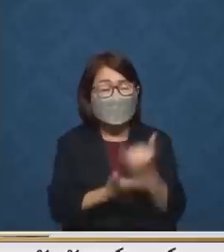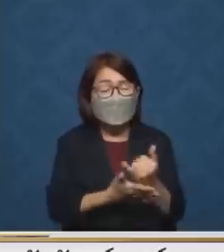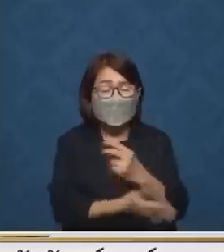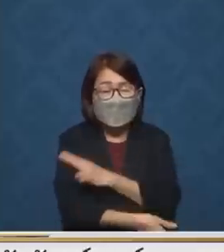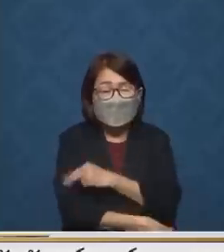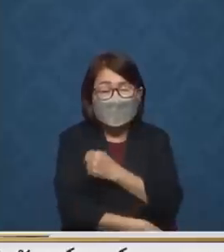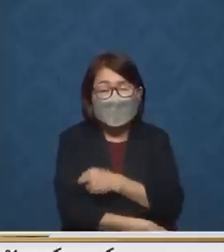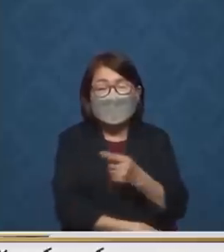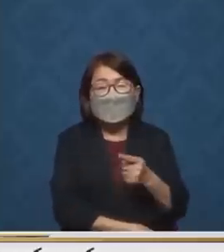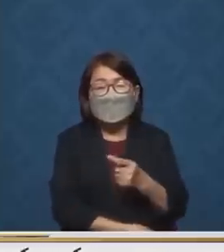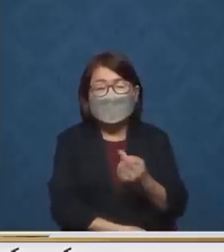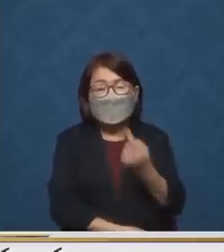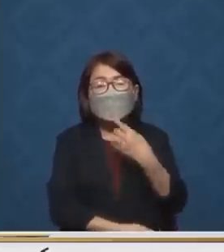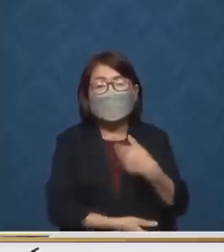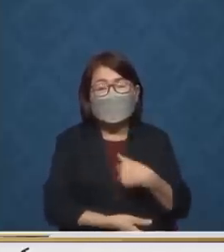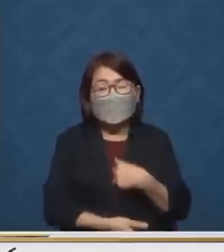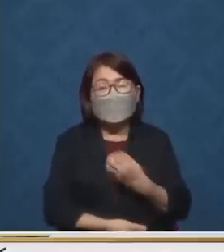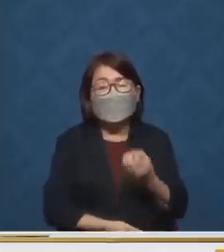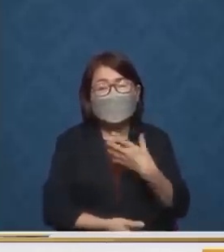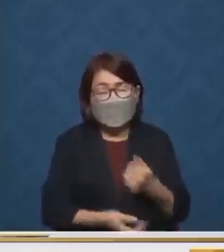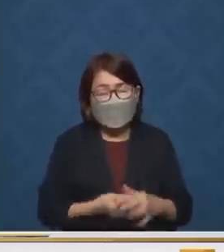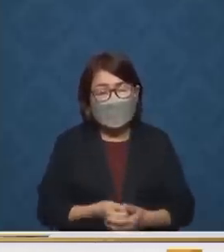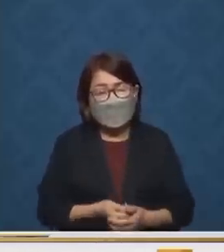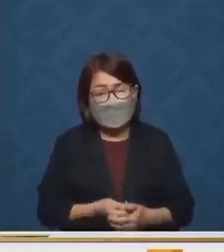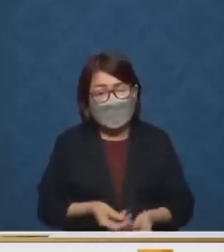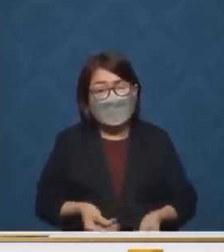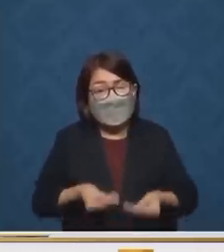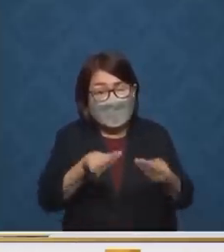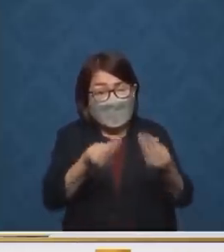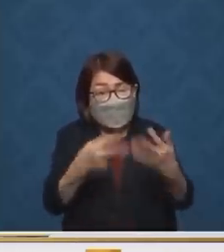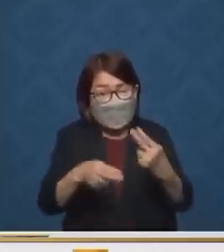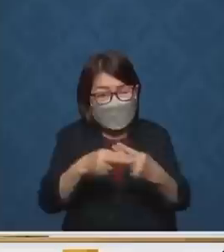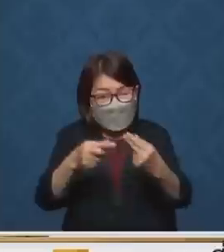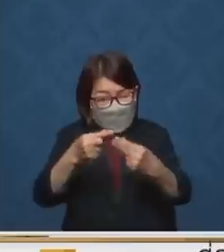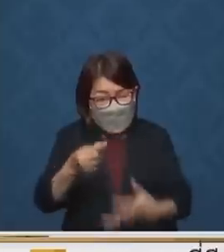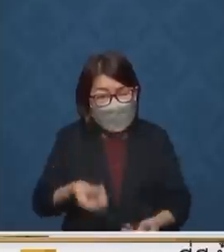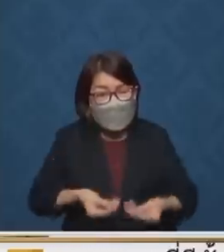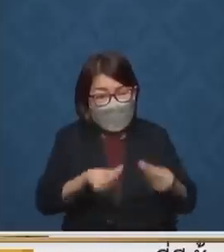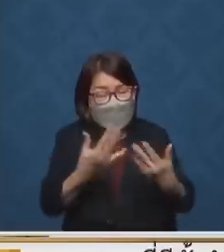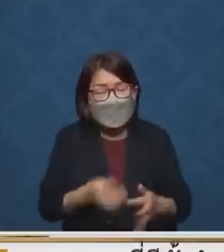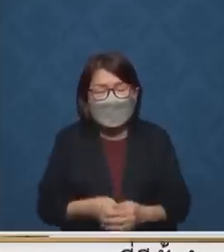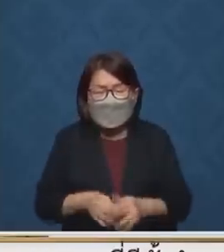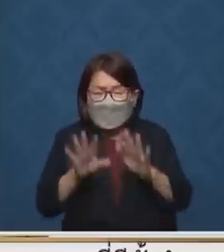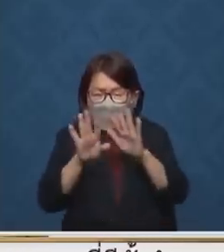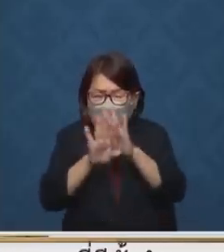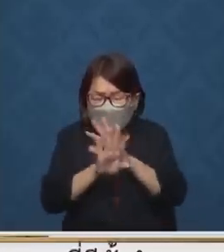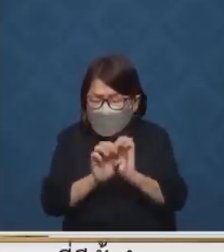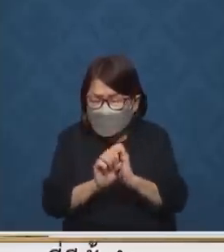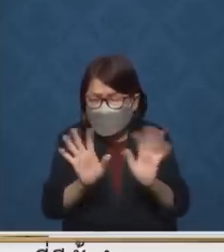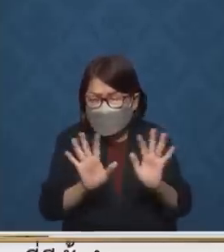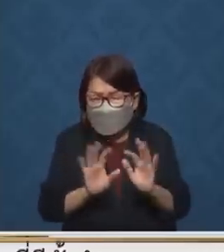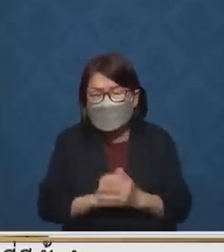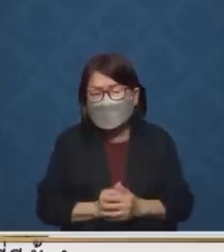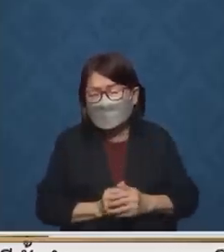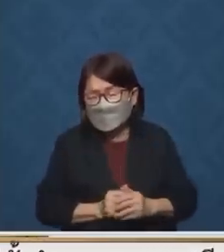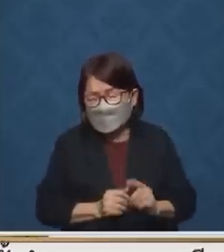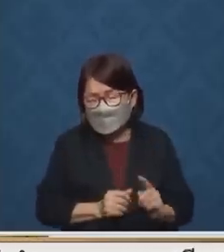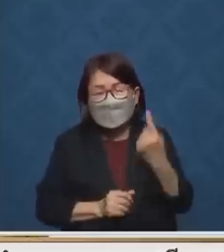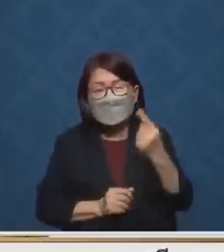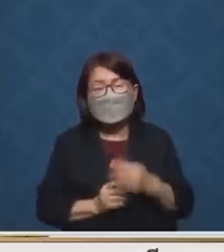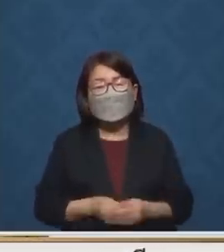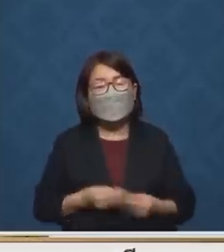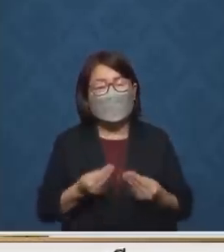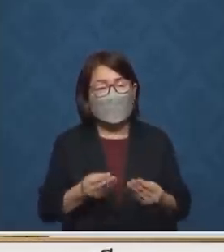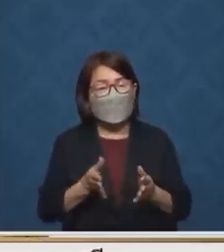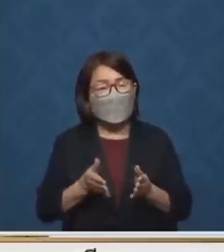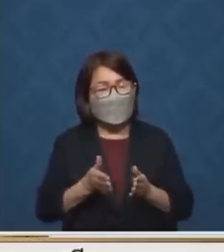ถขนาดนั้ ไดมธานครัพอส่ไปแล้วไม่ชัดเจน กลว ไมชัดเจนส่งไปแล้ว ให้หน่